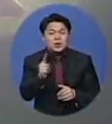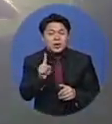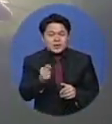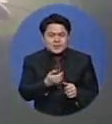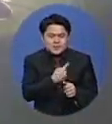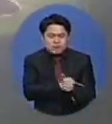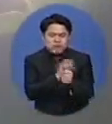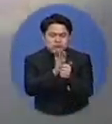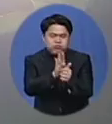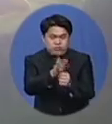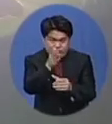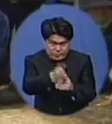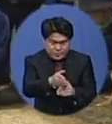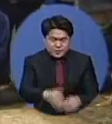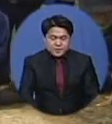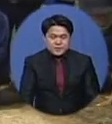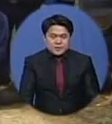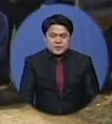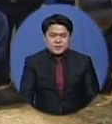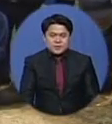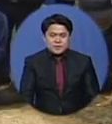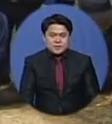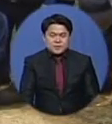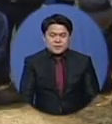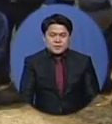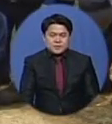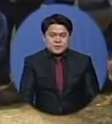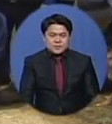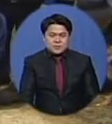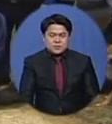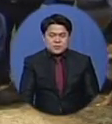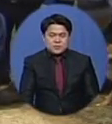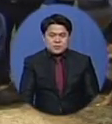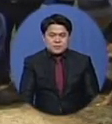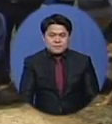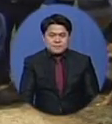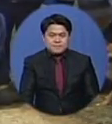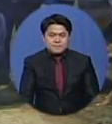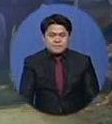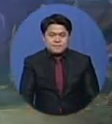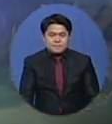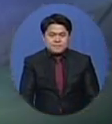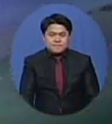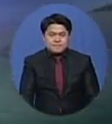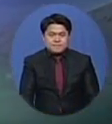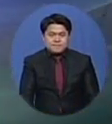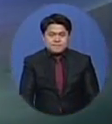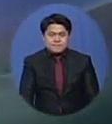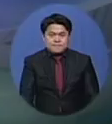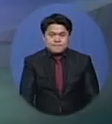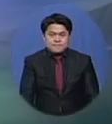있습니다. 복지TV 뉴스 김소연입니다.